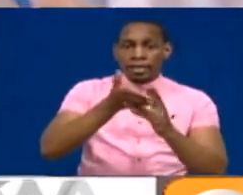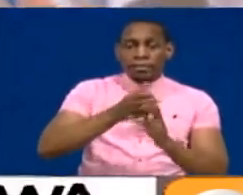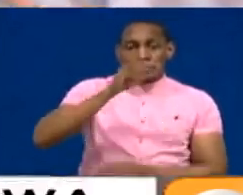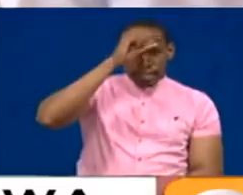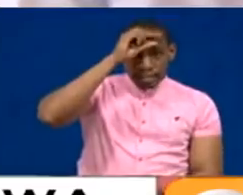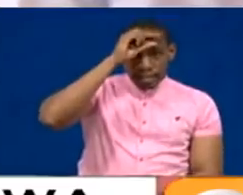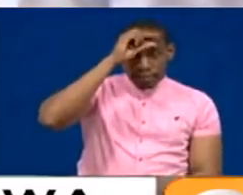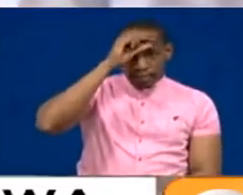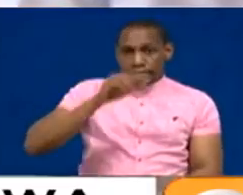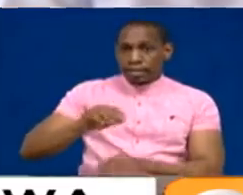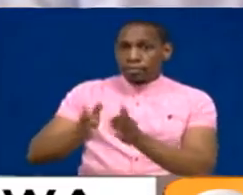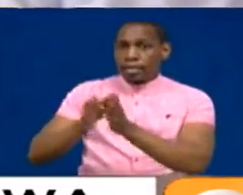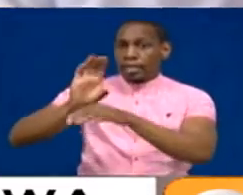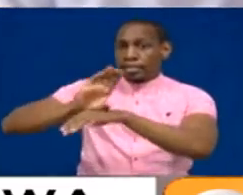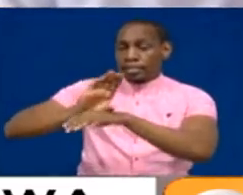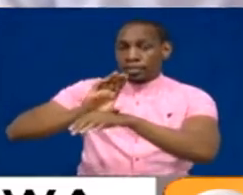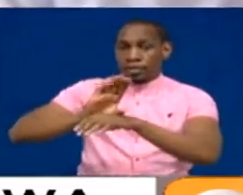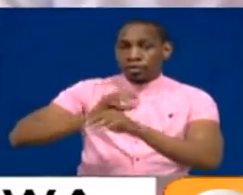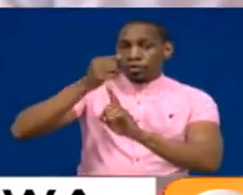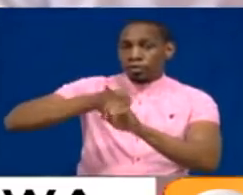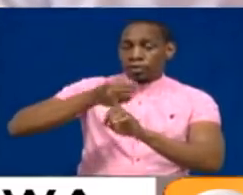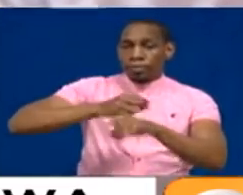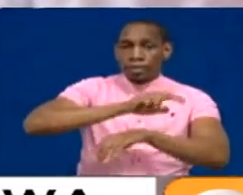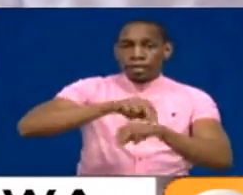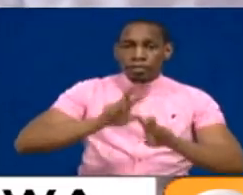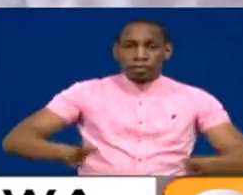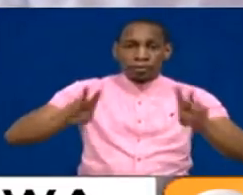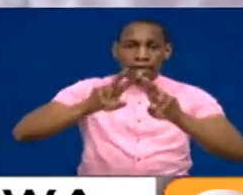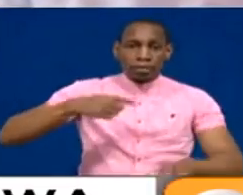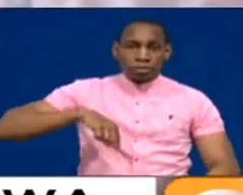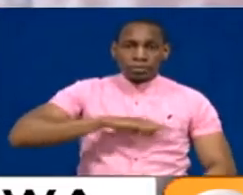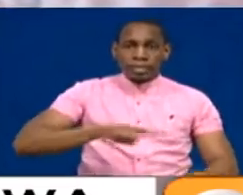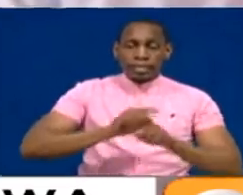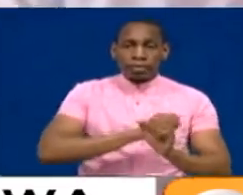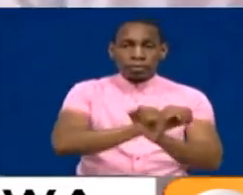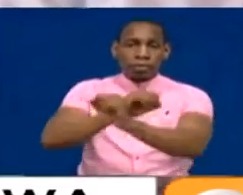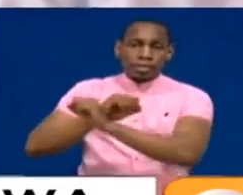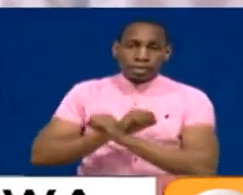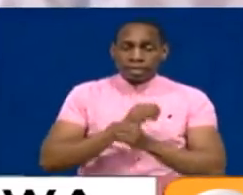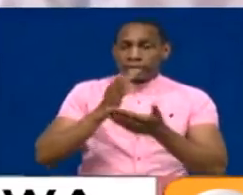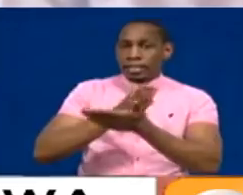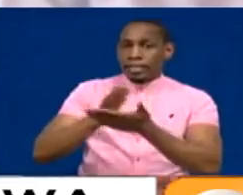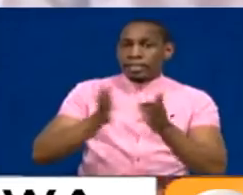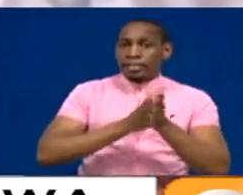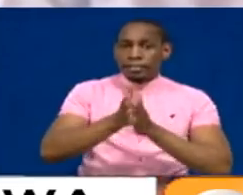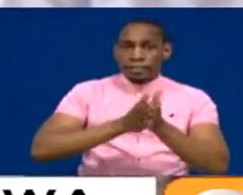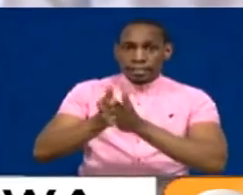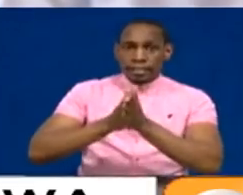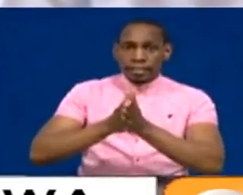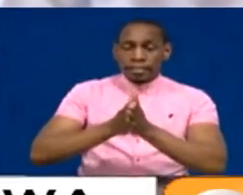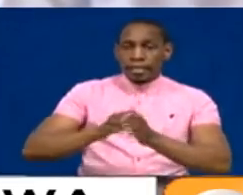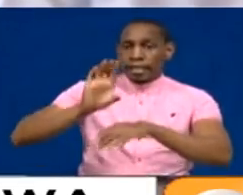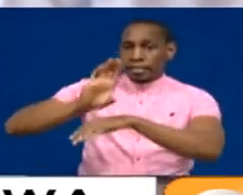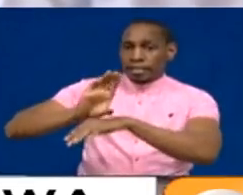the state and the church in upholding our national values and safeguarding our shared interests